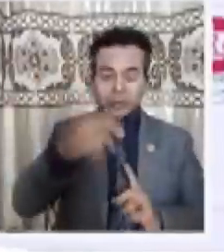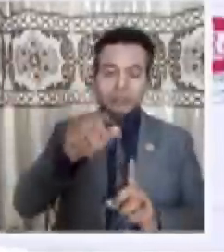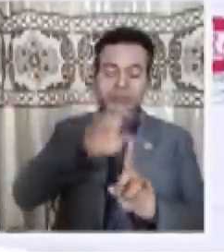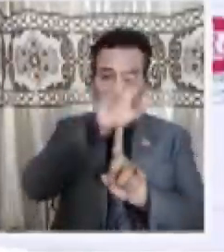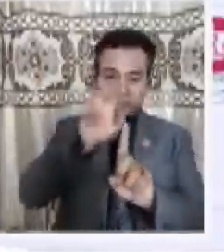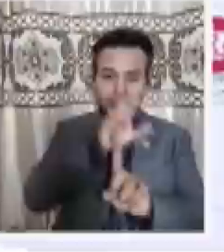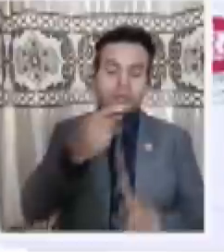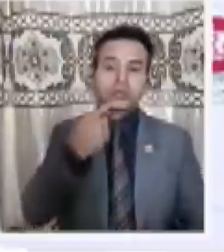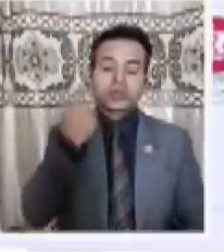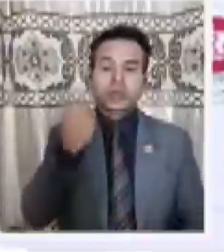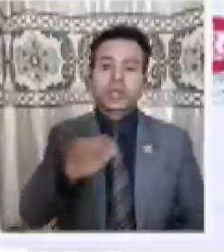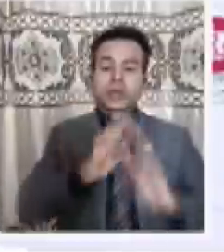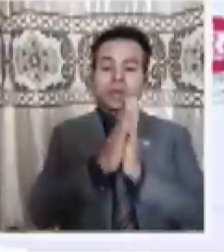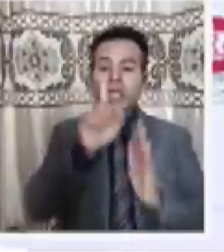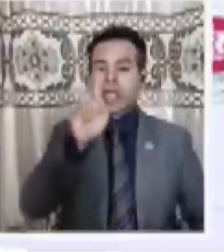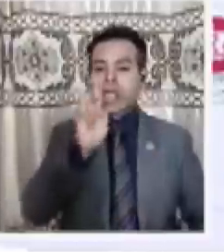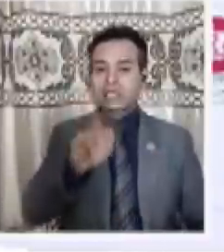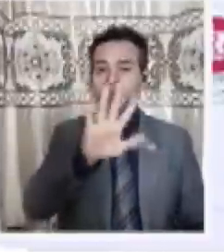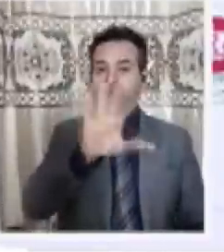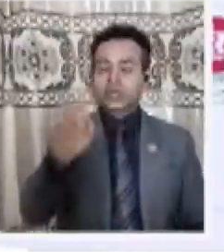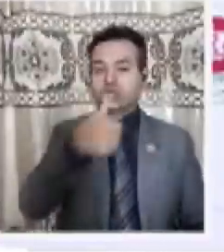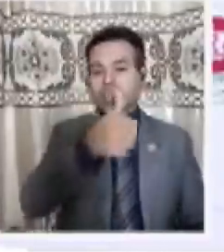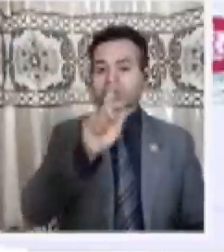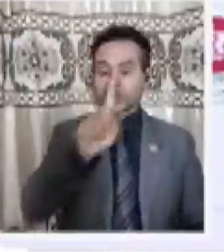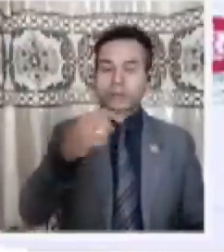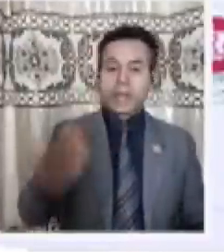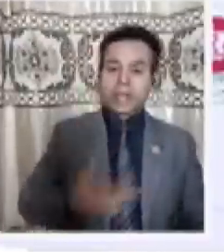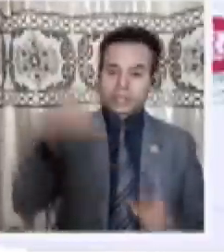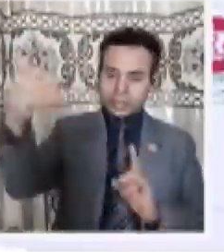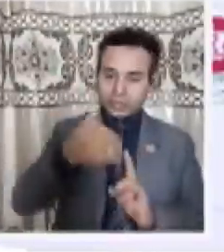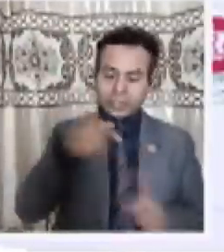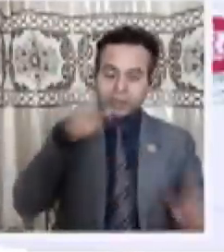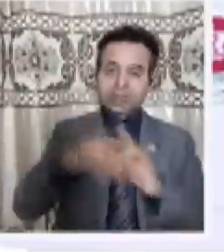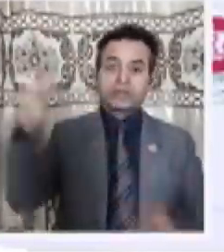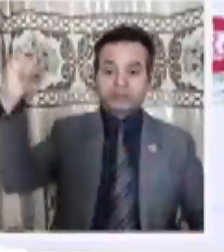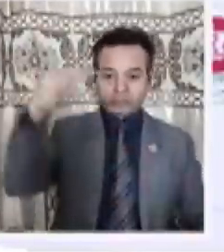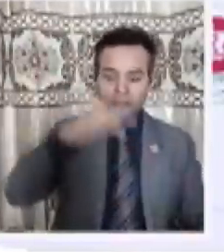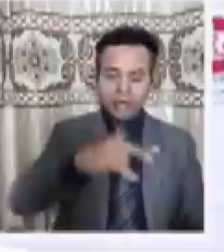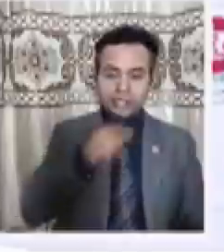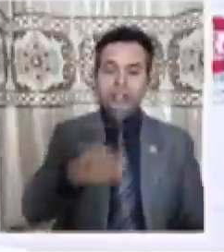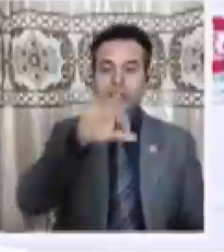24 ঘন্টায় স্ক্রিনিং হয়েছে 1,561 জন, এর মধ্যে 3টি আন্তর্জাতিক বিমানবন্দরে